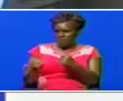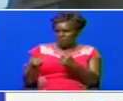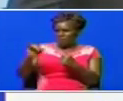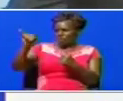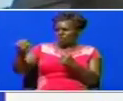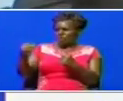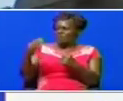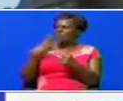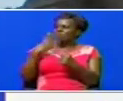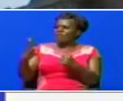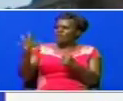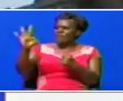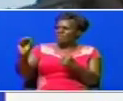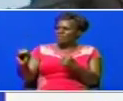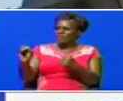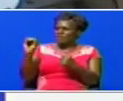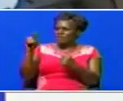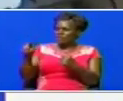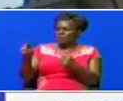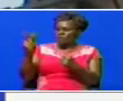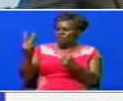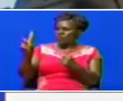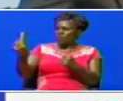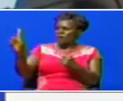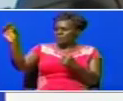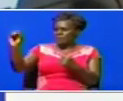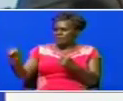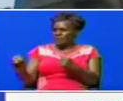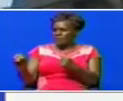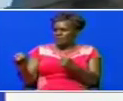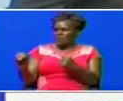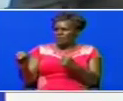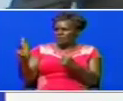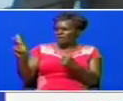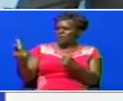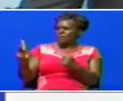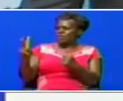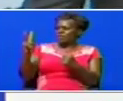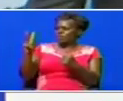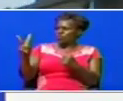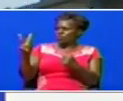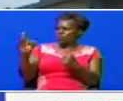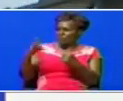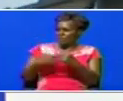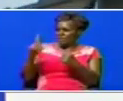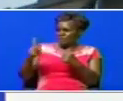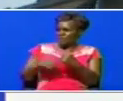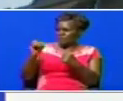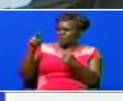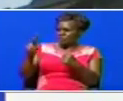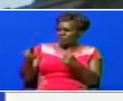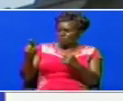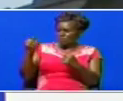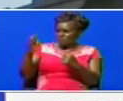Jirongo, 430, 0.21%. Japheth Kaluyu, 286,